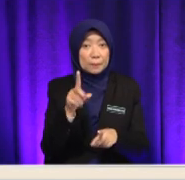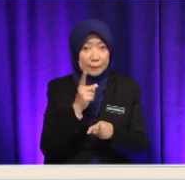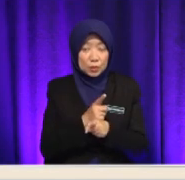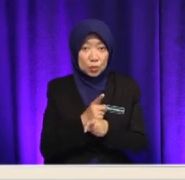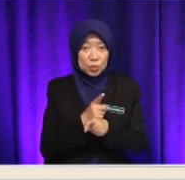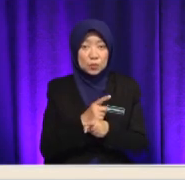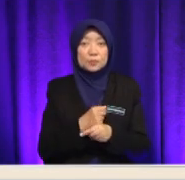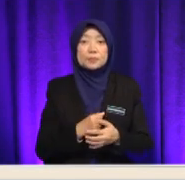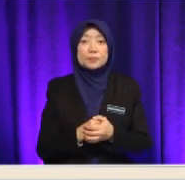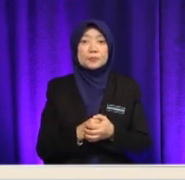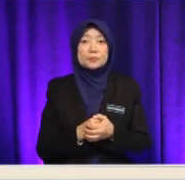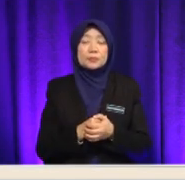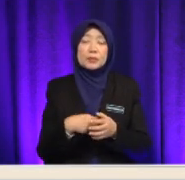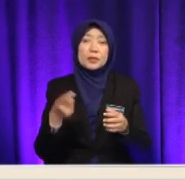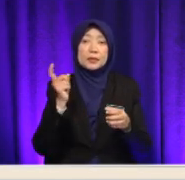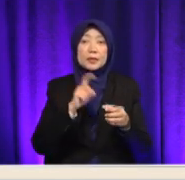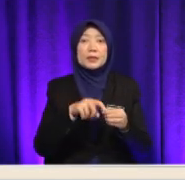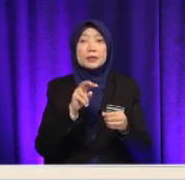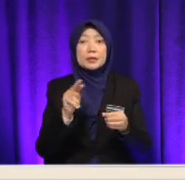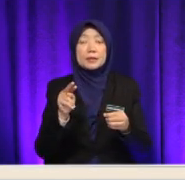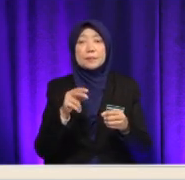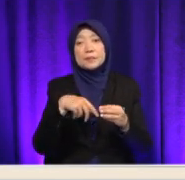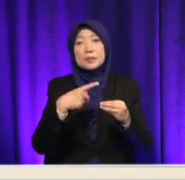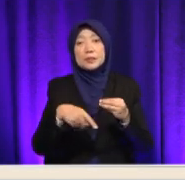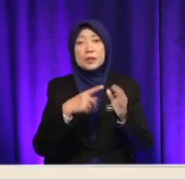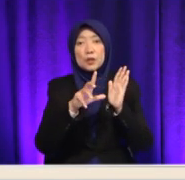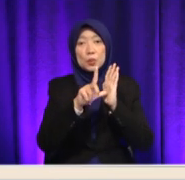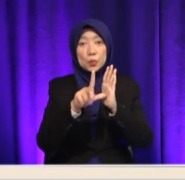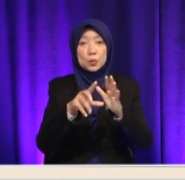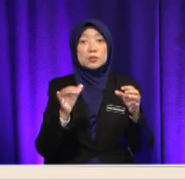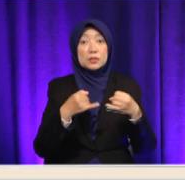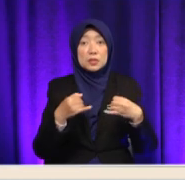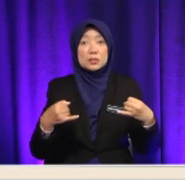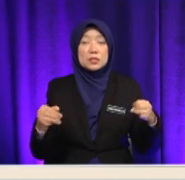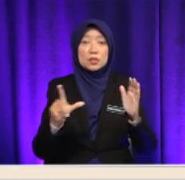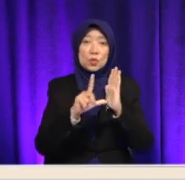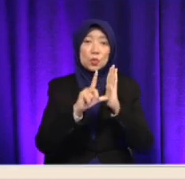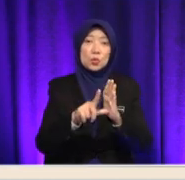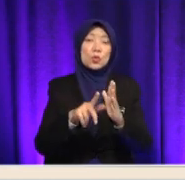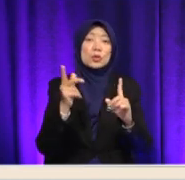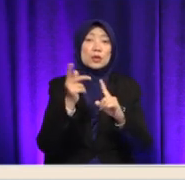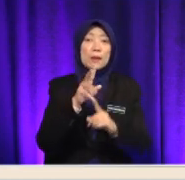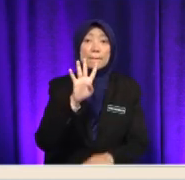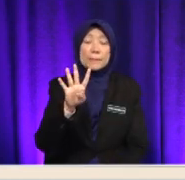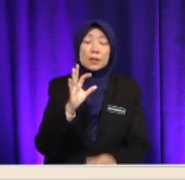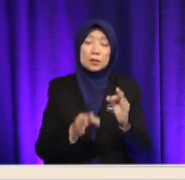ini berkaitan dengan logo ya jenis-jenis logo oke yang keempat